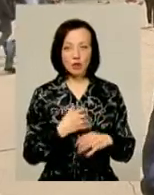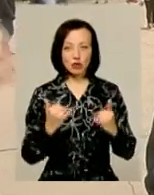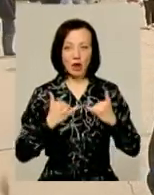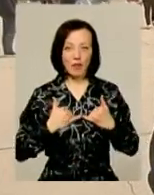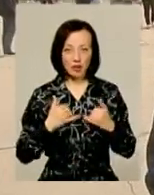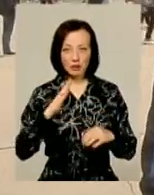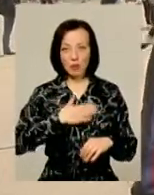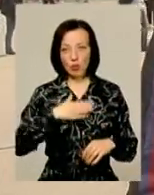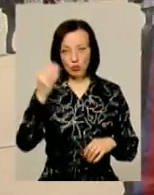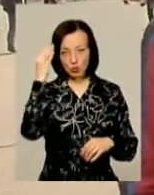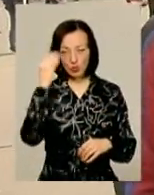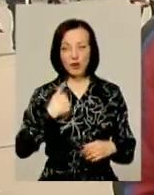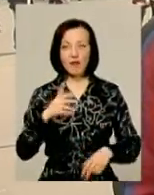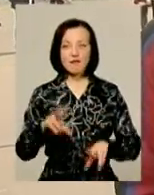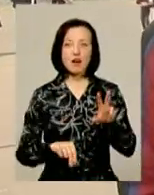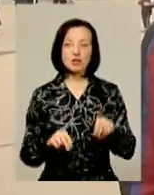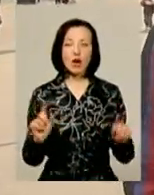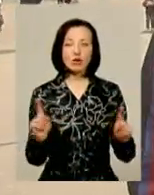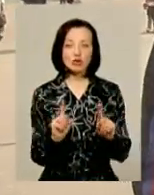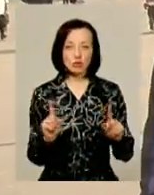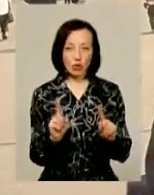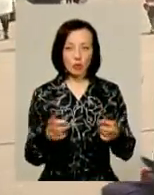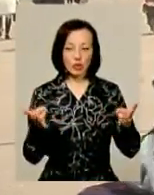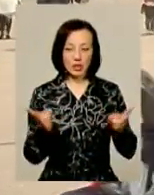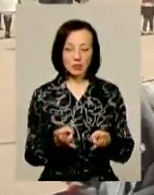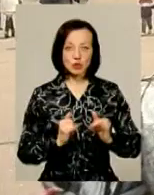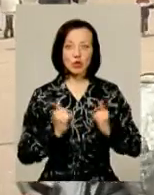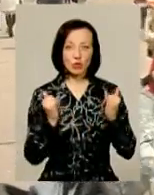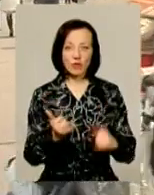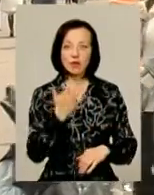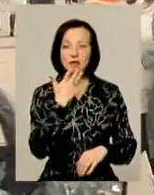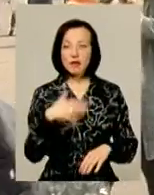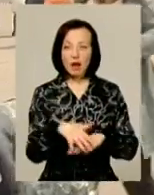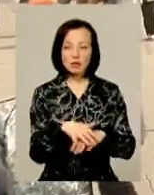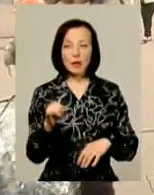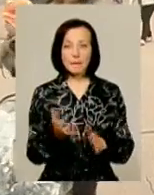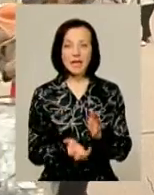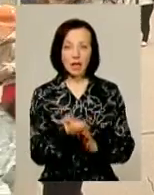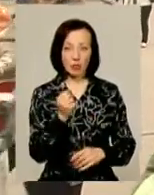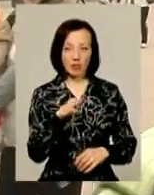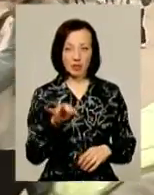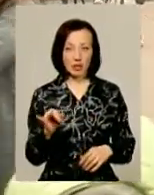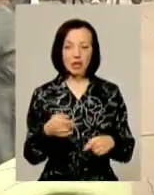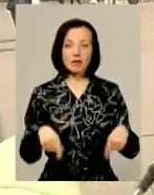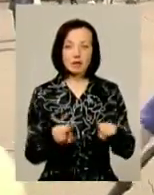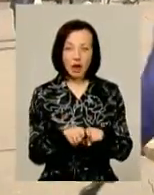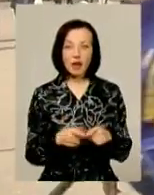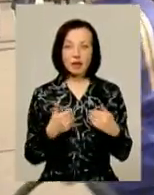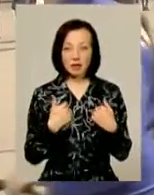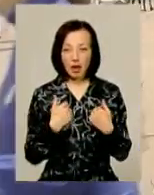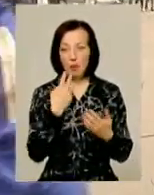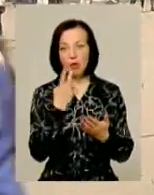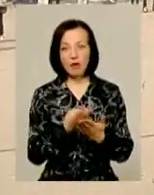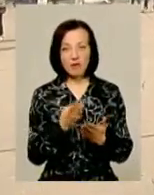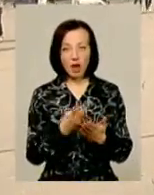нас, якби на мою думку. Я вважаю, що потрібно шанувати нашу націю і якби її підтримувати. Отак от я якби